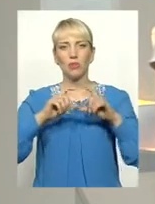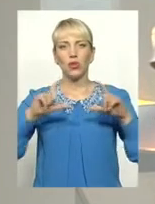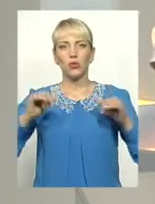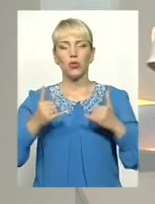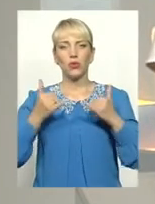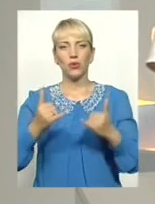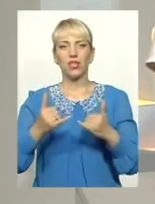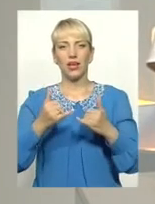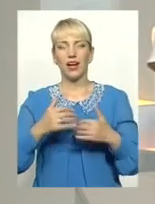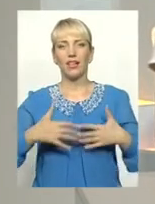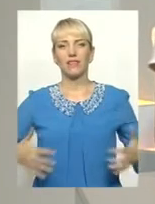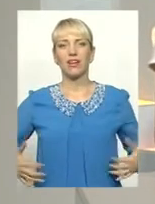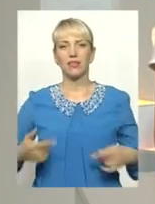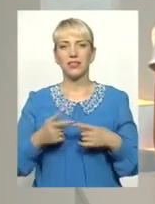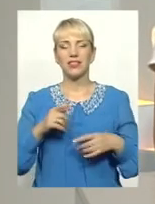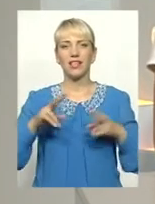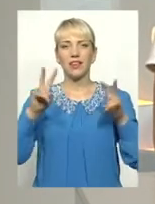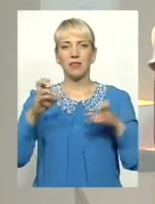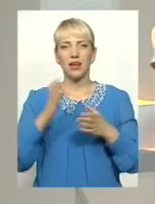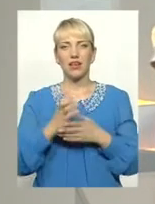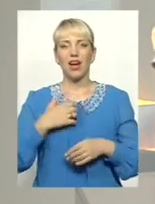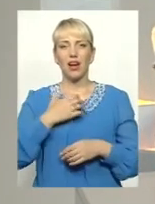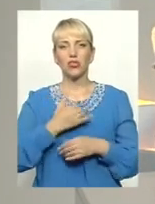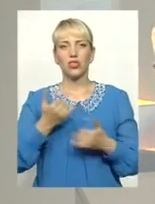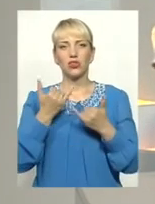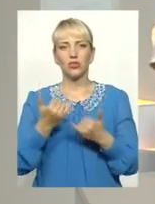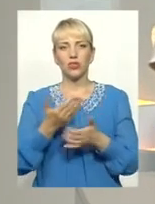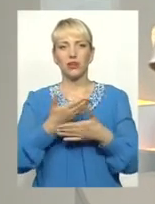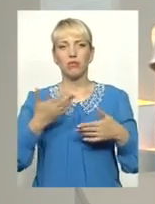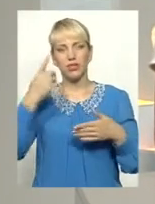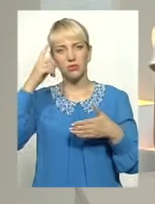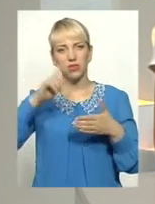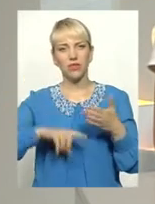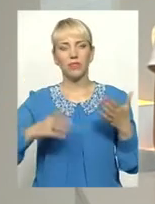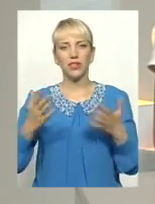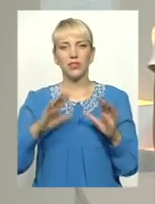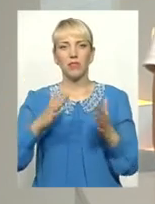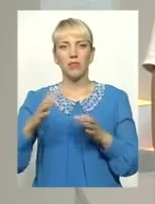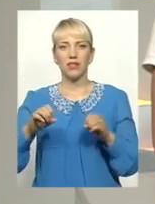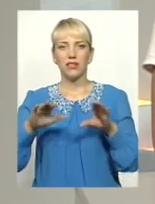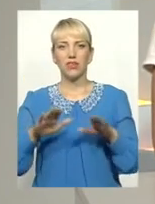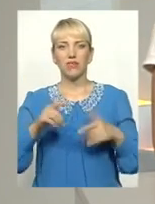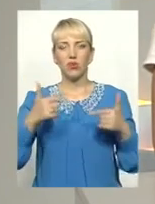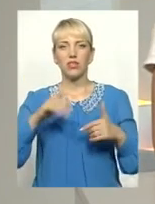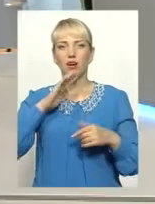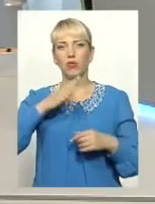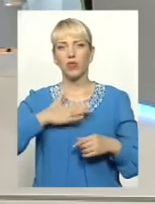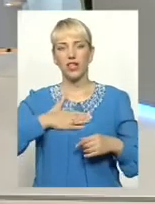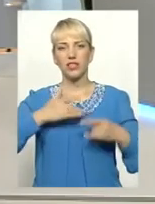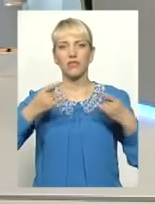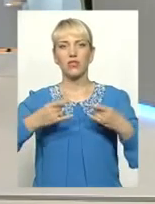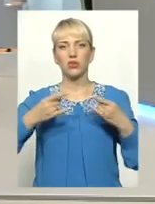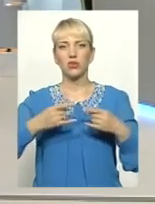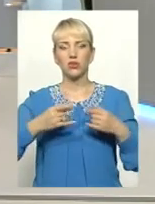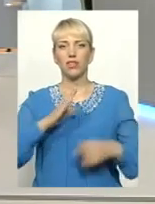тема вже не один рік є актуальною, і сьогодні ми сподіваємося якісь моменти вирішити. В гостях у нас в студії сьогодні